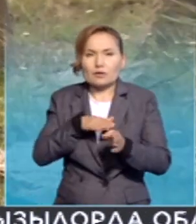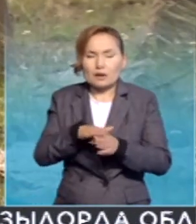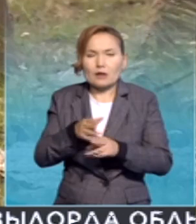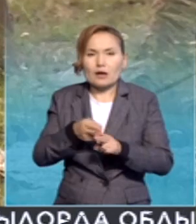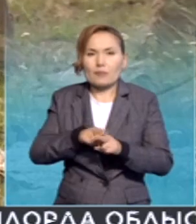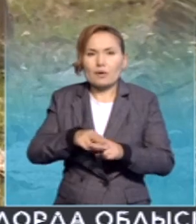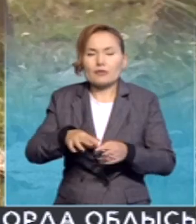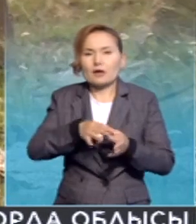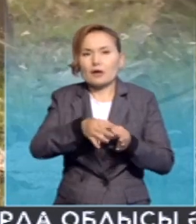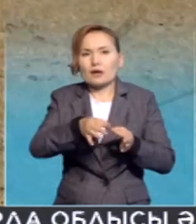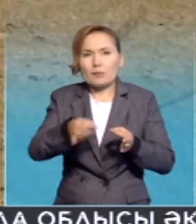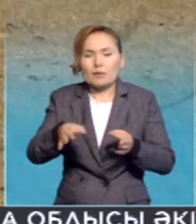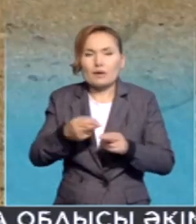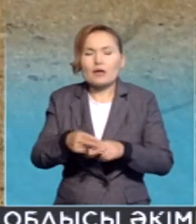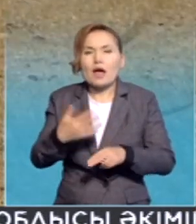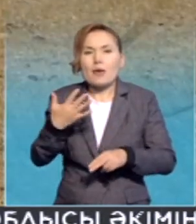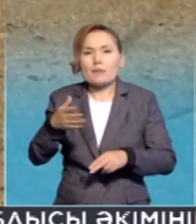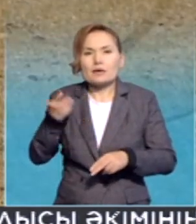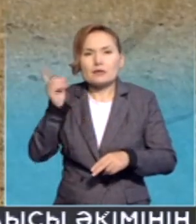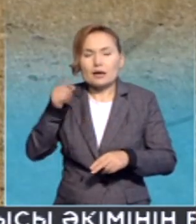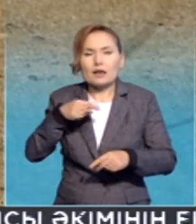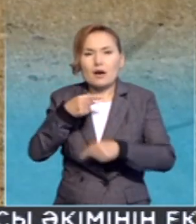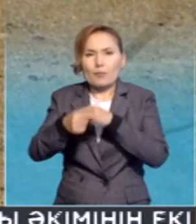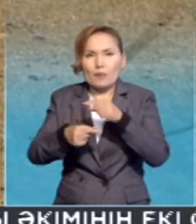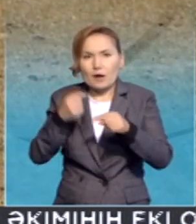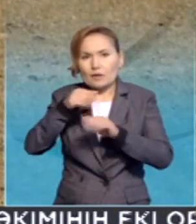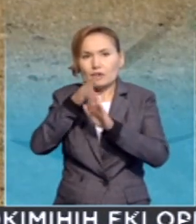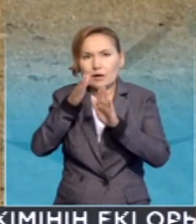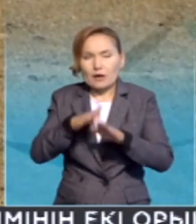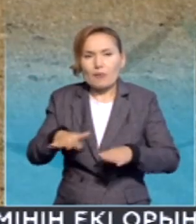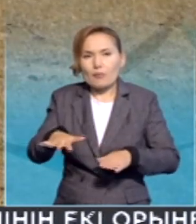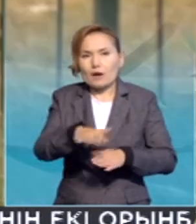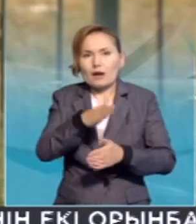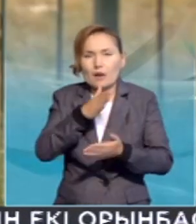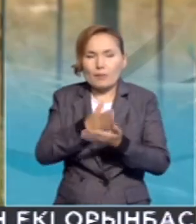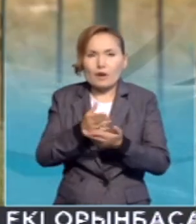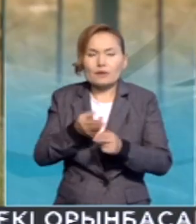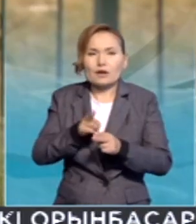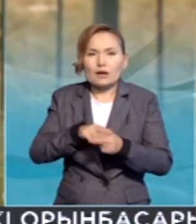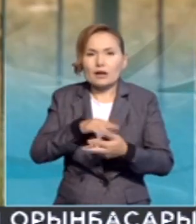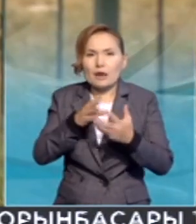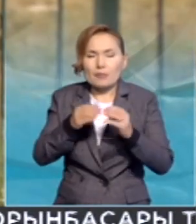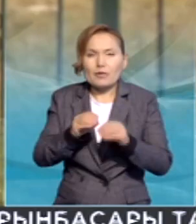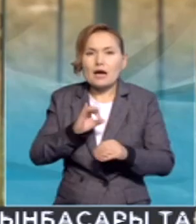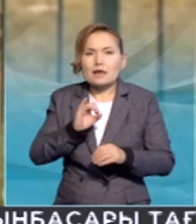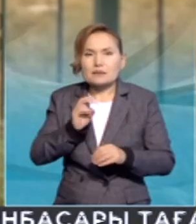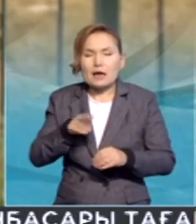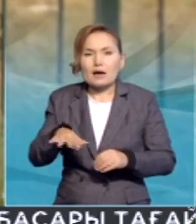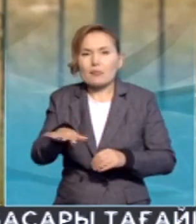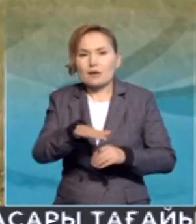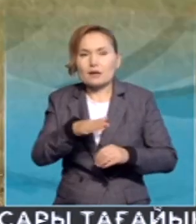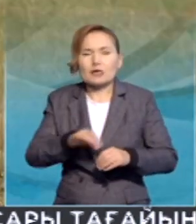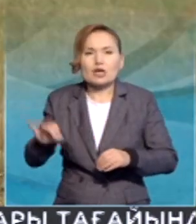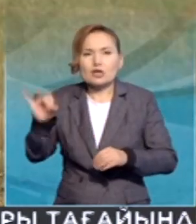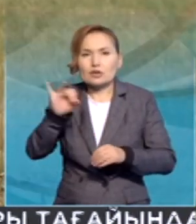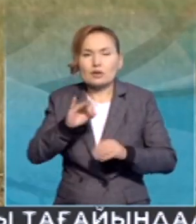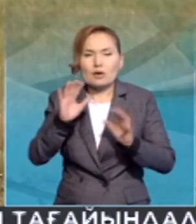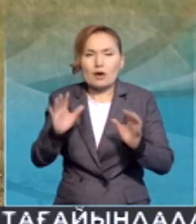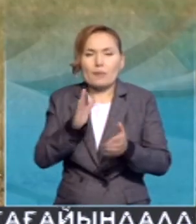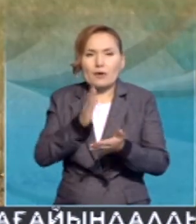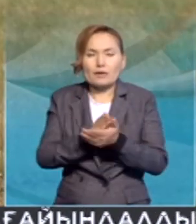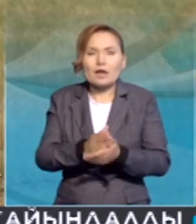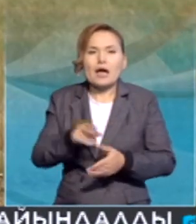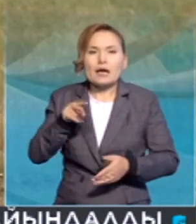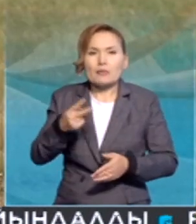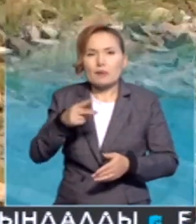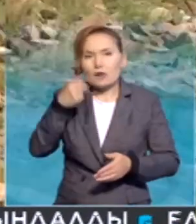Жаушоқы 1-5 ғасырларға тиесілі мұрт тоба ескерткіштері де осы маңайда орналасқан. Соңғысын тіпті сақтар мекен деген деректе бар. 2010 жылы мұнда